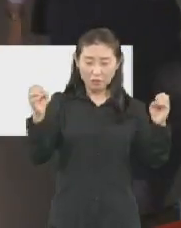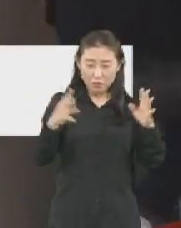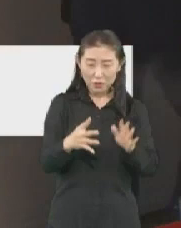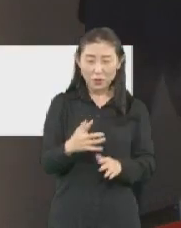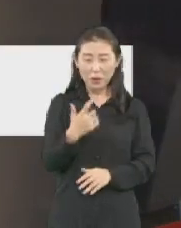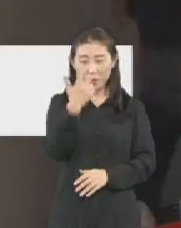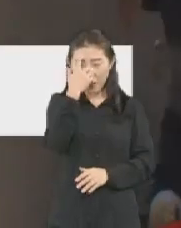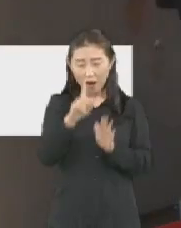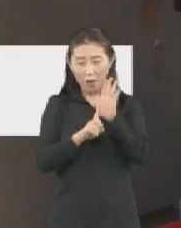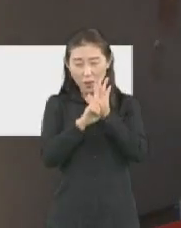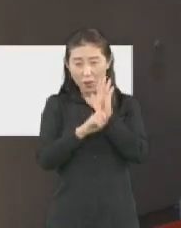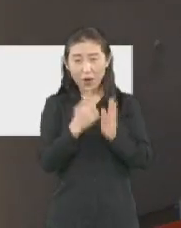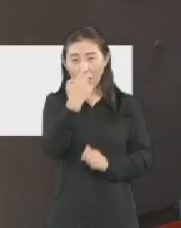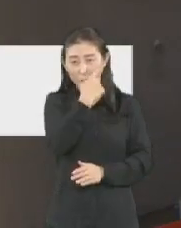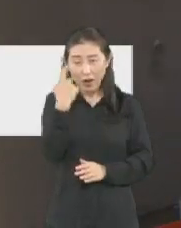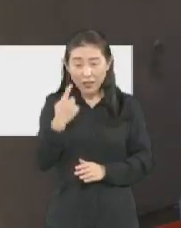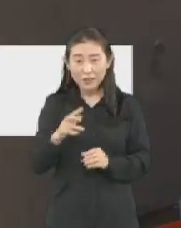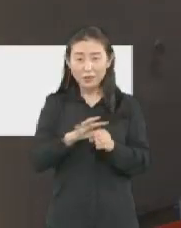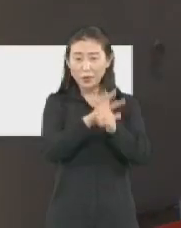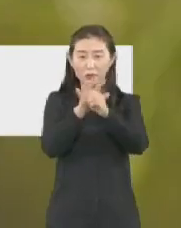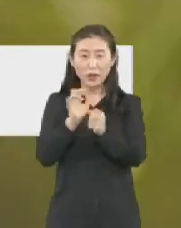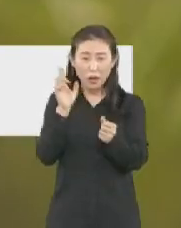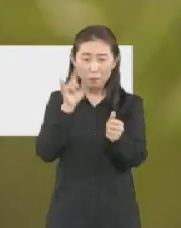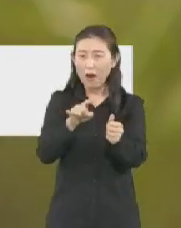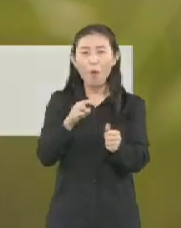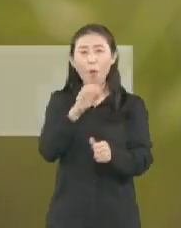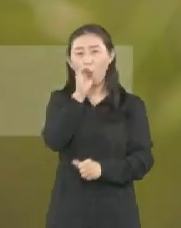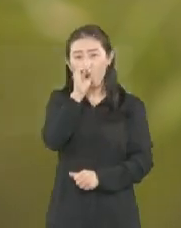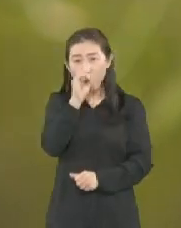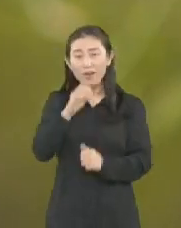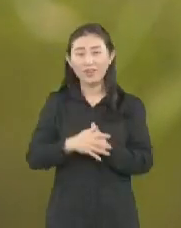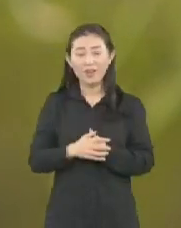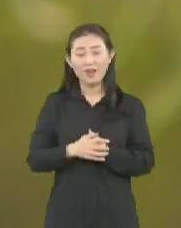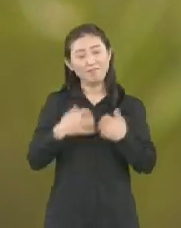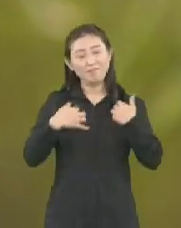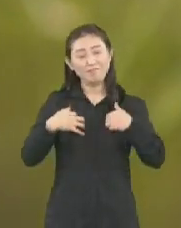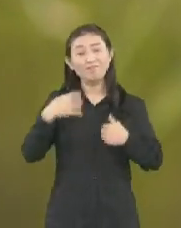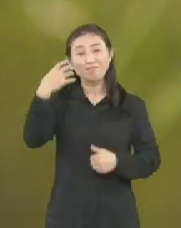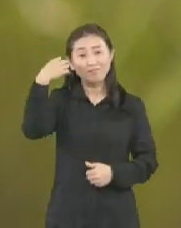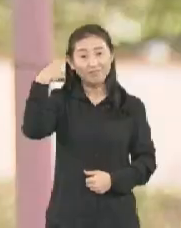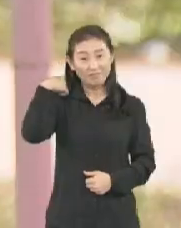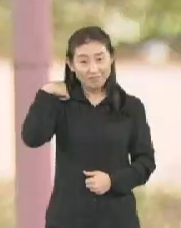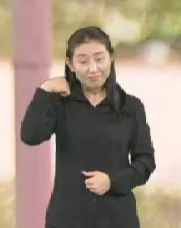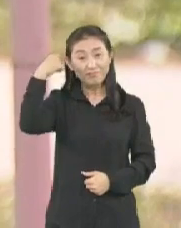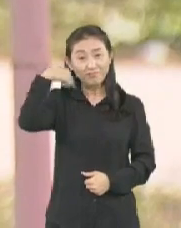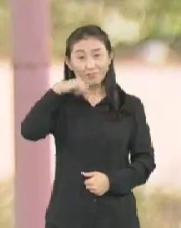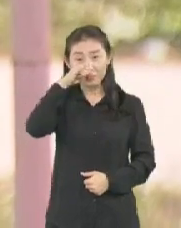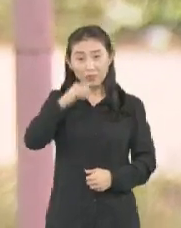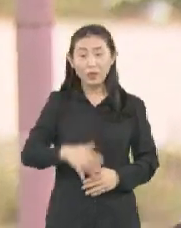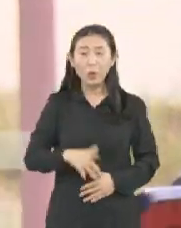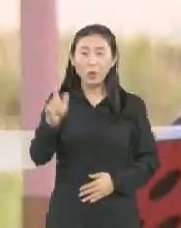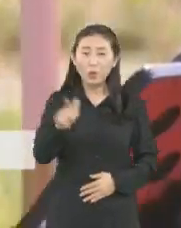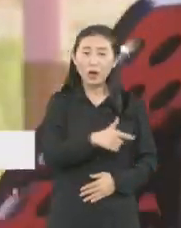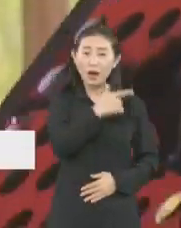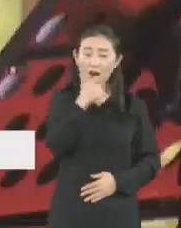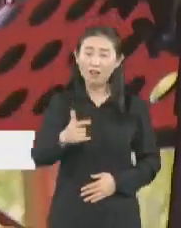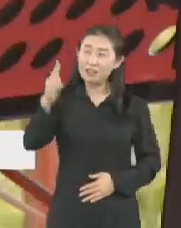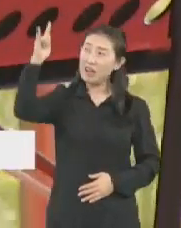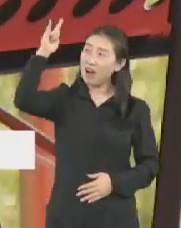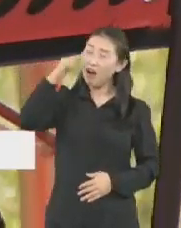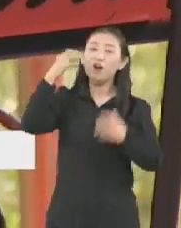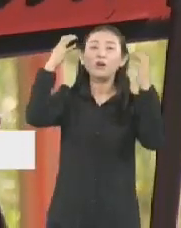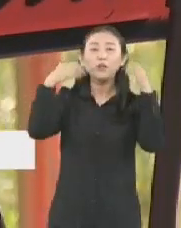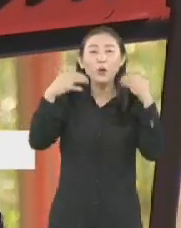확진자가 없었습니다. 그에 대해서 보람을 느끼며 여름 못지않게 따가운 햇살로 가득했던 오늘